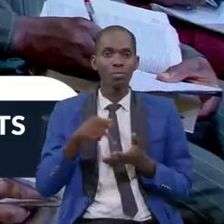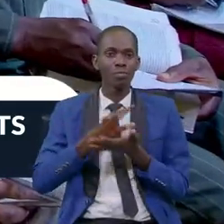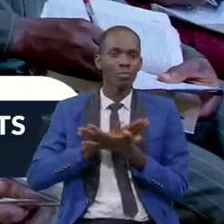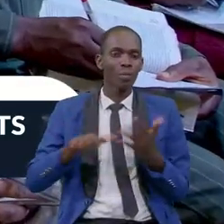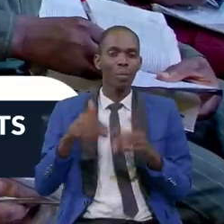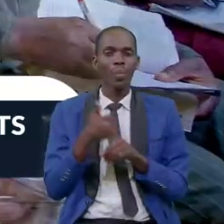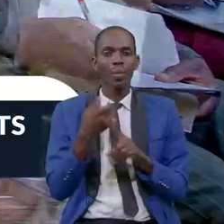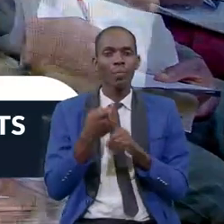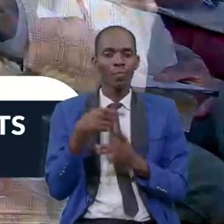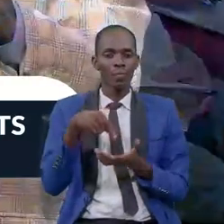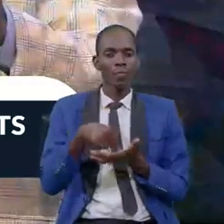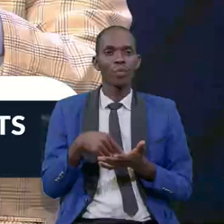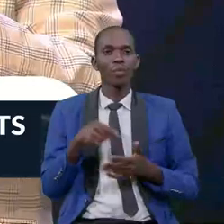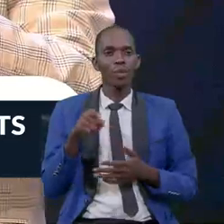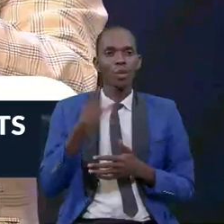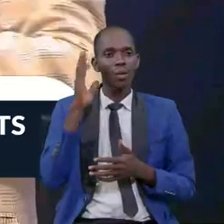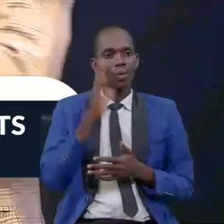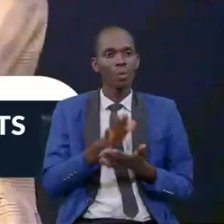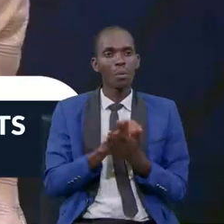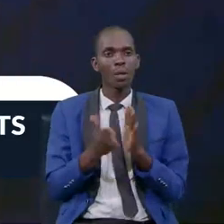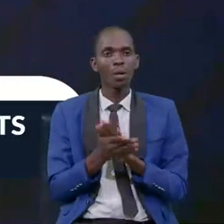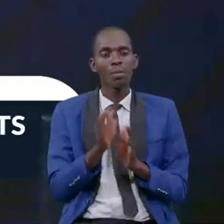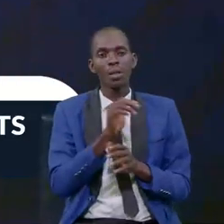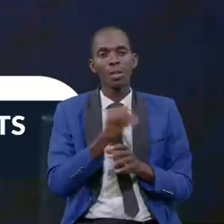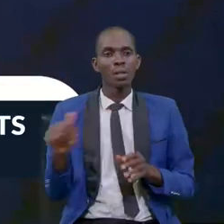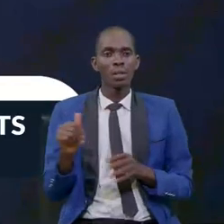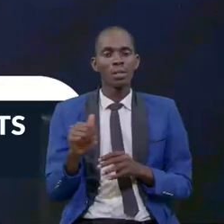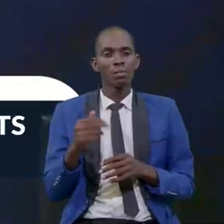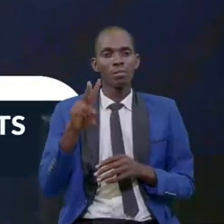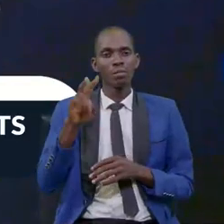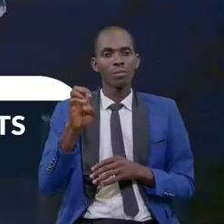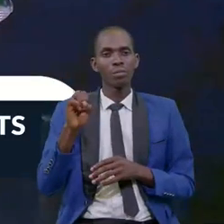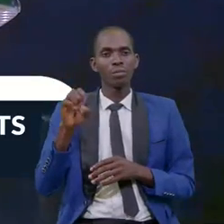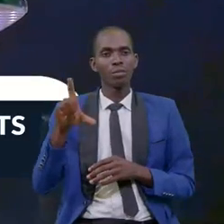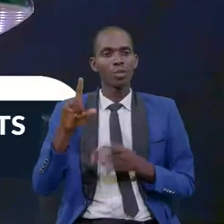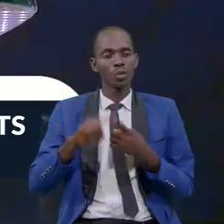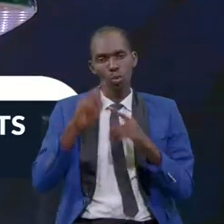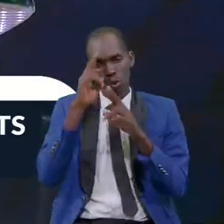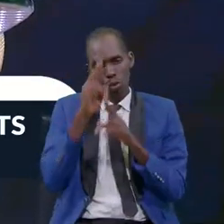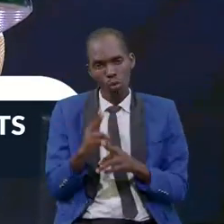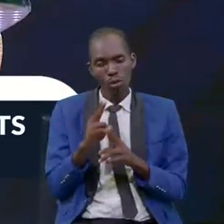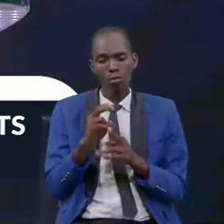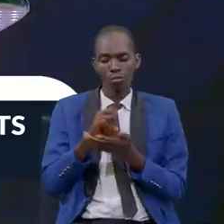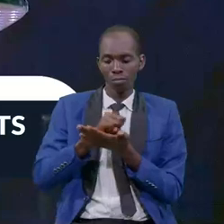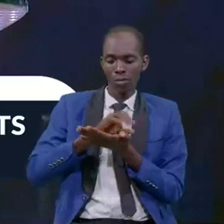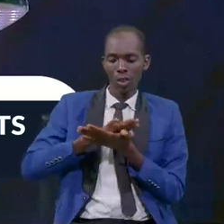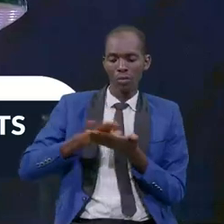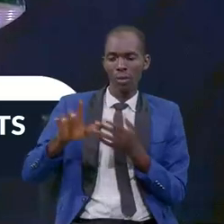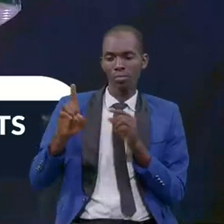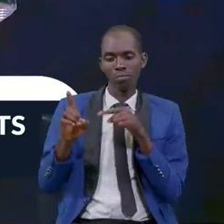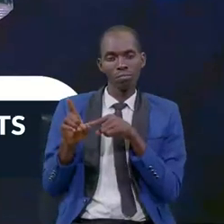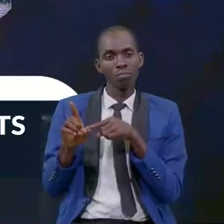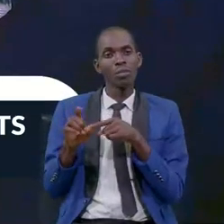Deuxième Timothée 2, 21. Si donc quelqu'un se conserve pur, en s'abstenant de ces choses, il sera un vase d'honneur sanctifié, c'est